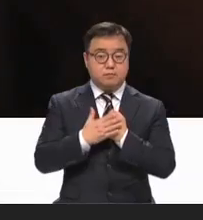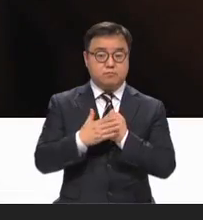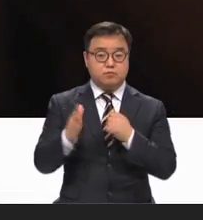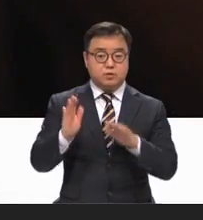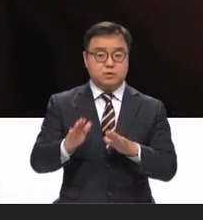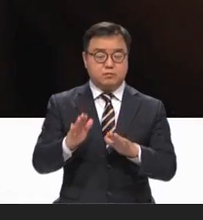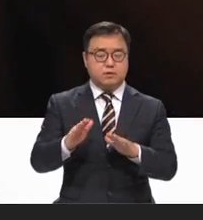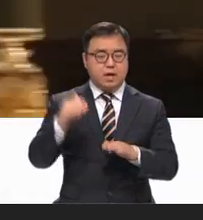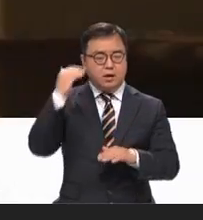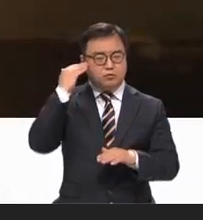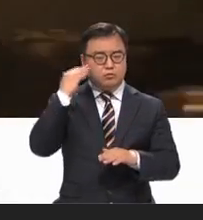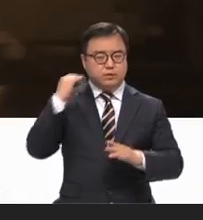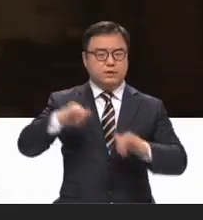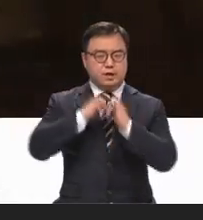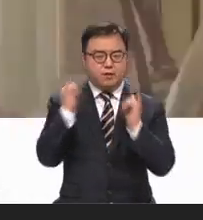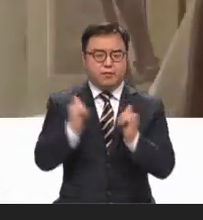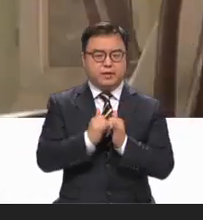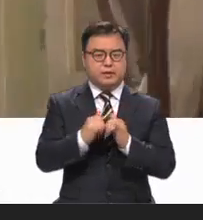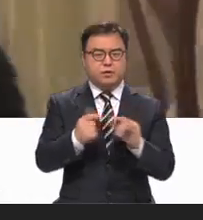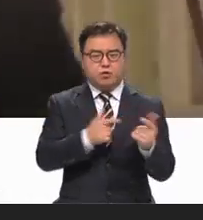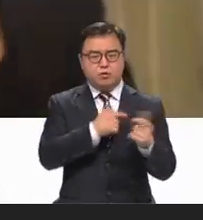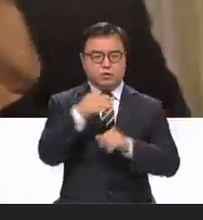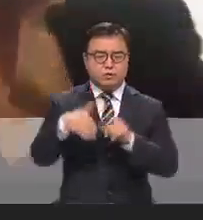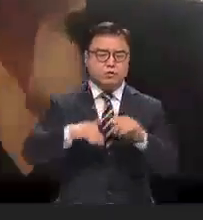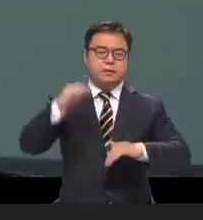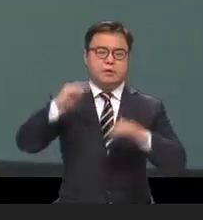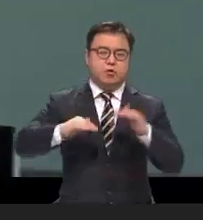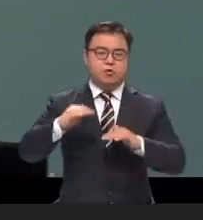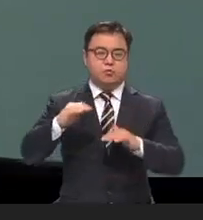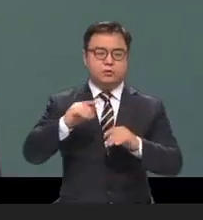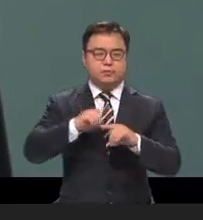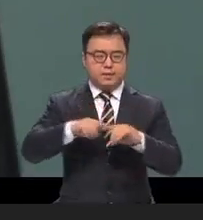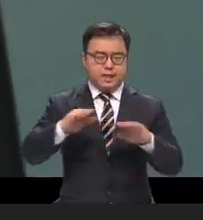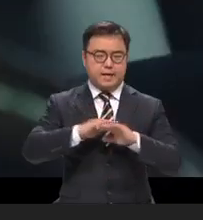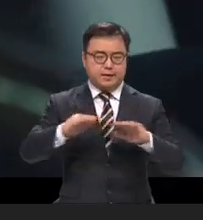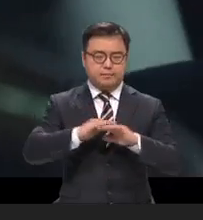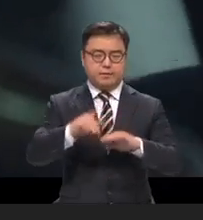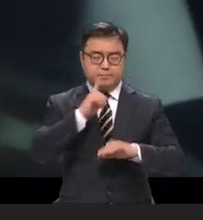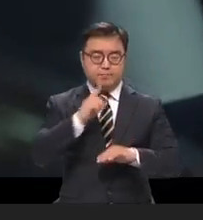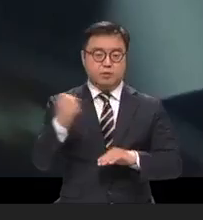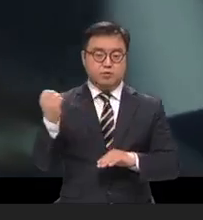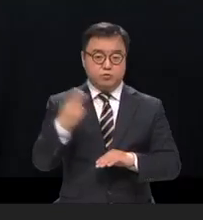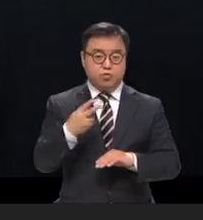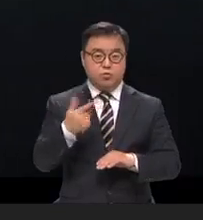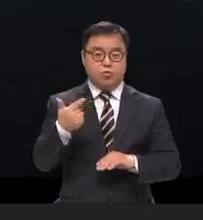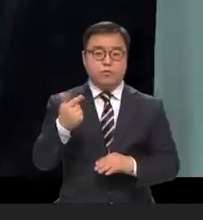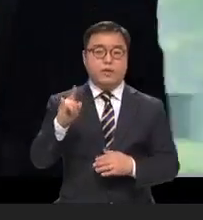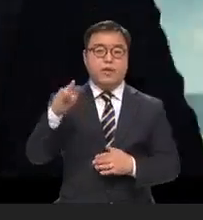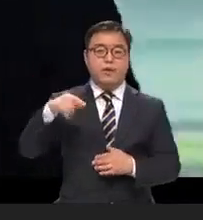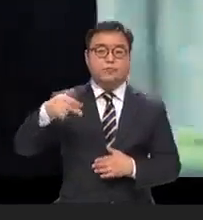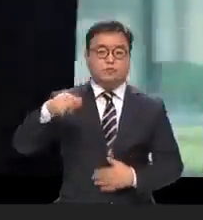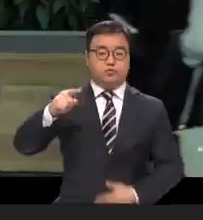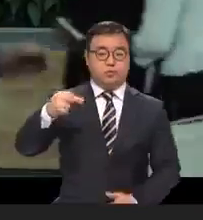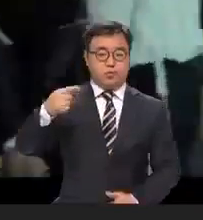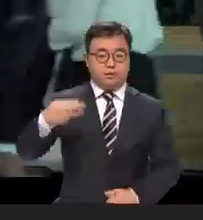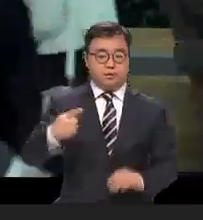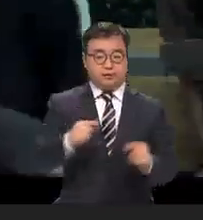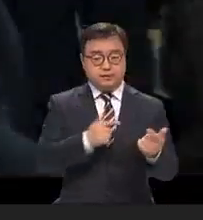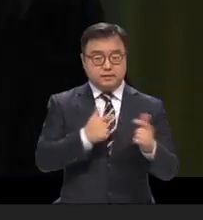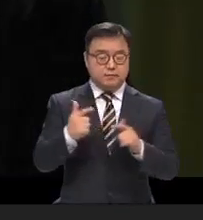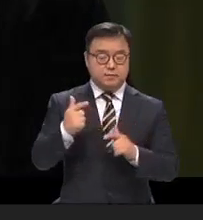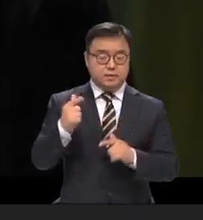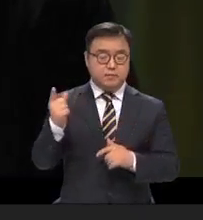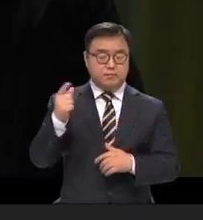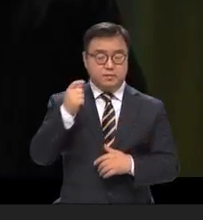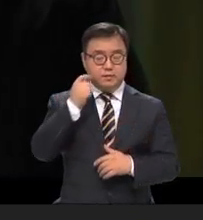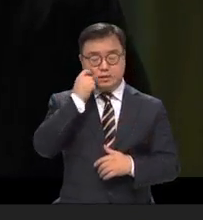있는 거 아니냐 그러한 분노가 암살에도 투영이 되고 마지막으로 내부자들의 깜짝 흥행 네. 이러한 것들도 바로 흑수저들의